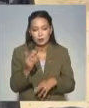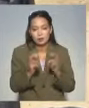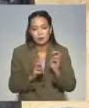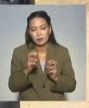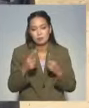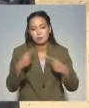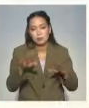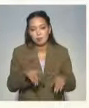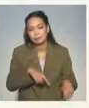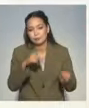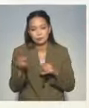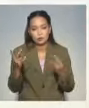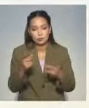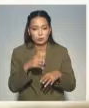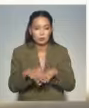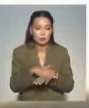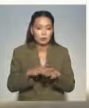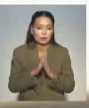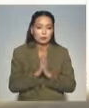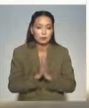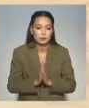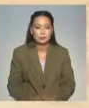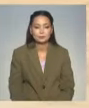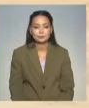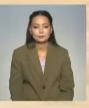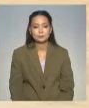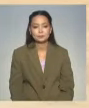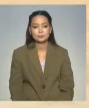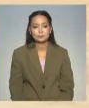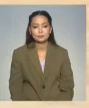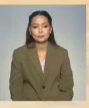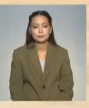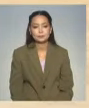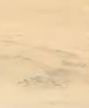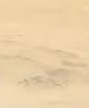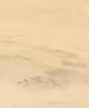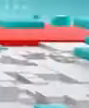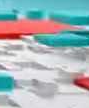басқа жаққа көшірсін деп талап етуде. Мөлдір Тоқтасынқызы, Жасұлан Мәлік, Астана Таймс, Қызылорда.